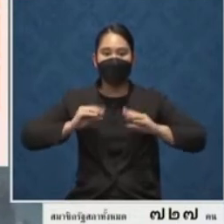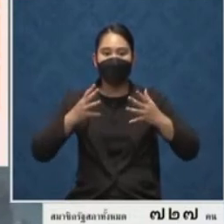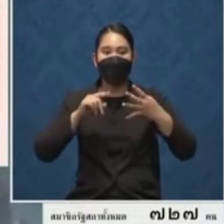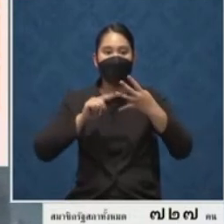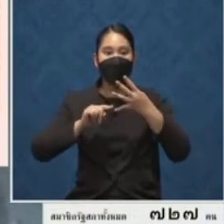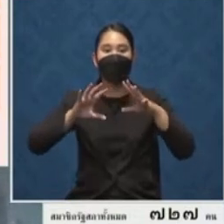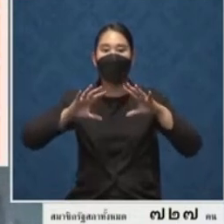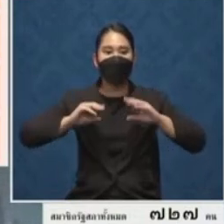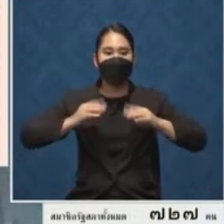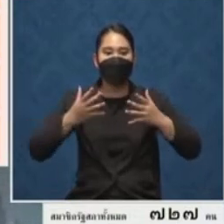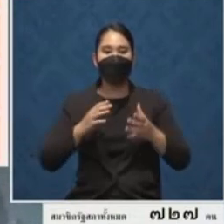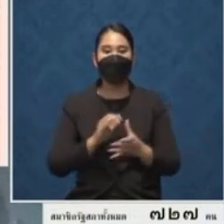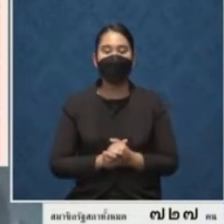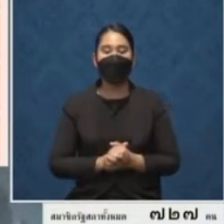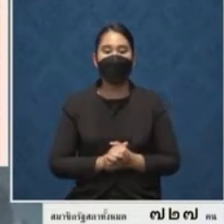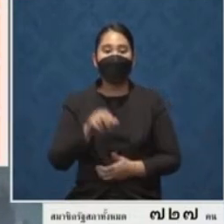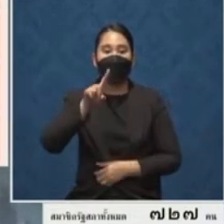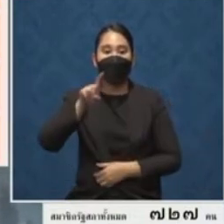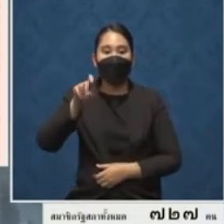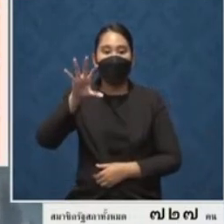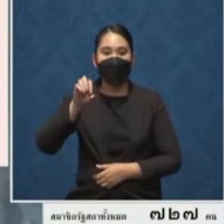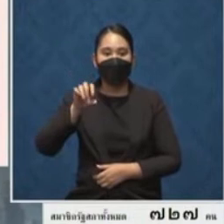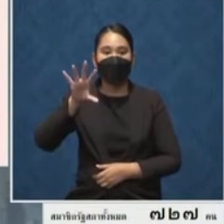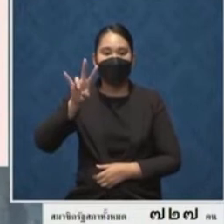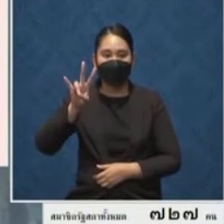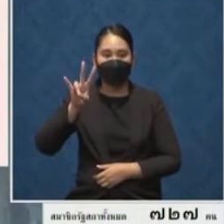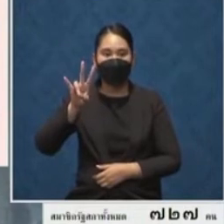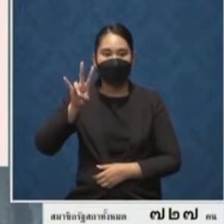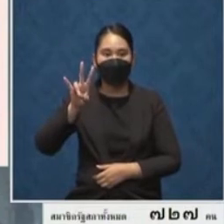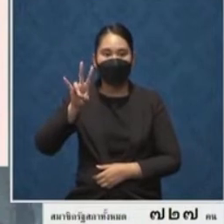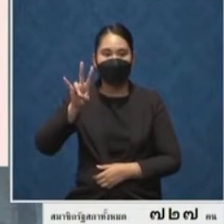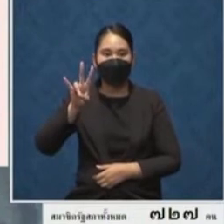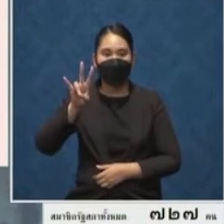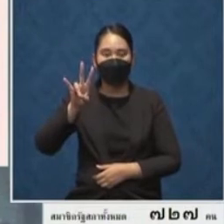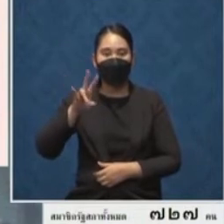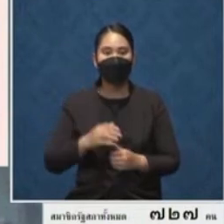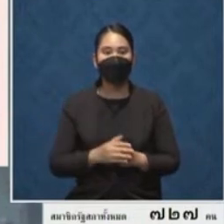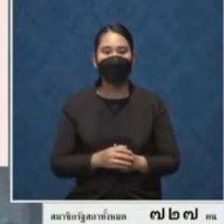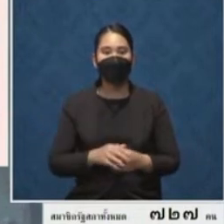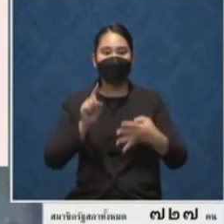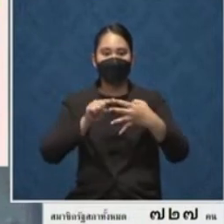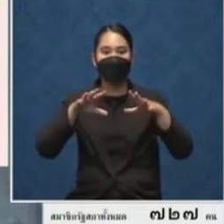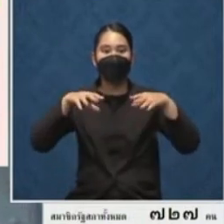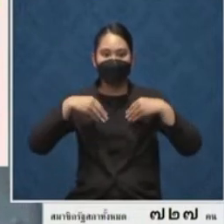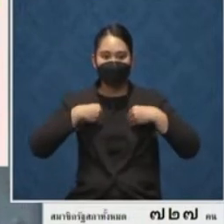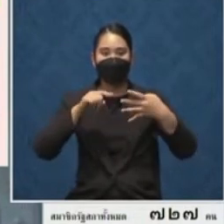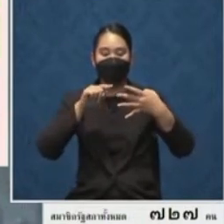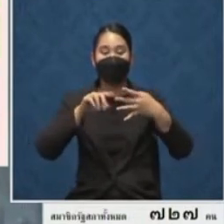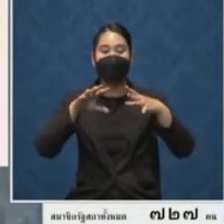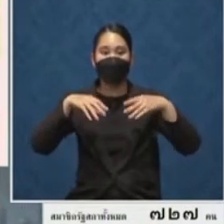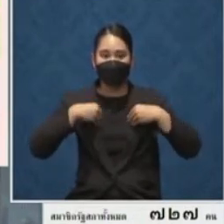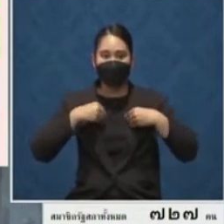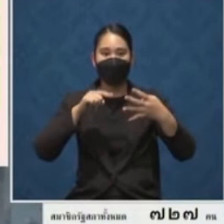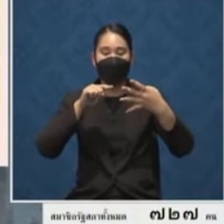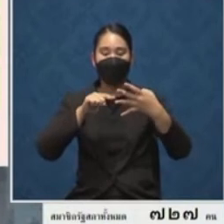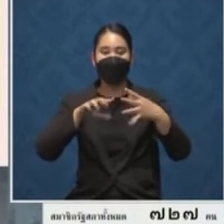ค่ะ 157นางสาวนาทีพัฒน์กุลเศรษฐสิทธิ ์หนึ่งรับหลักการสองรับหลักการสามรับหลักการ